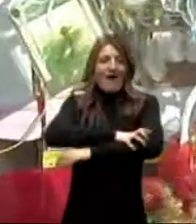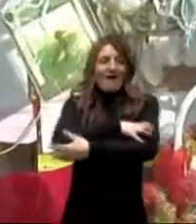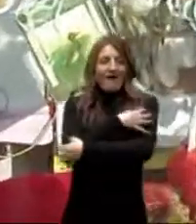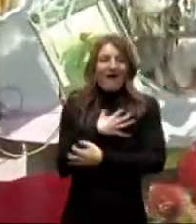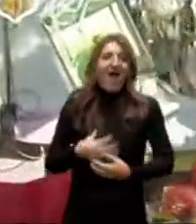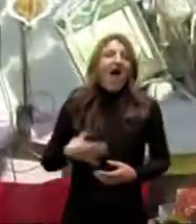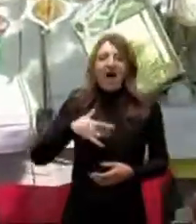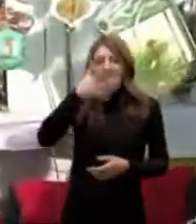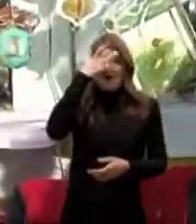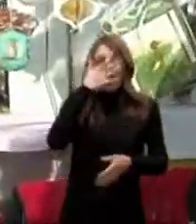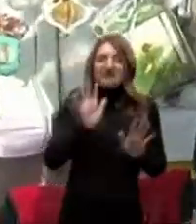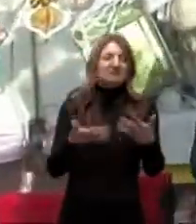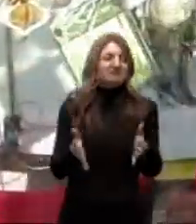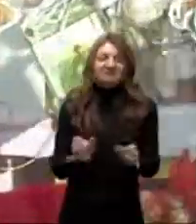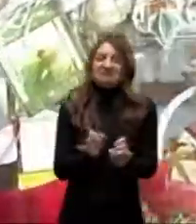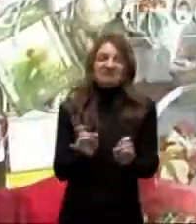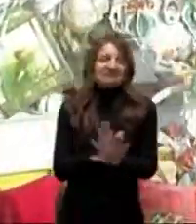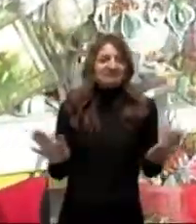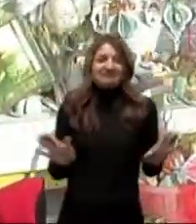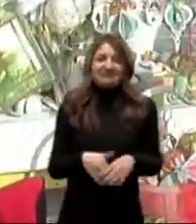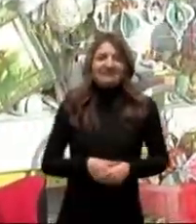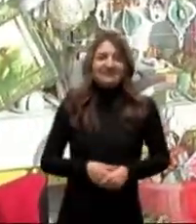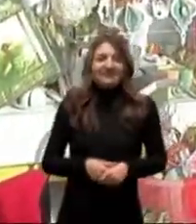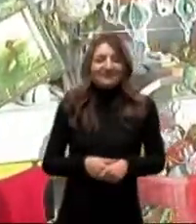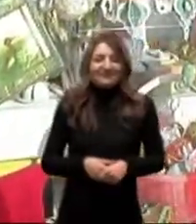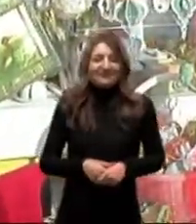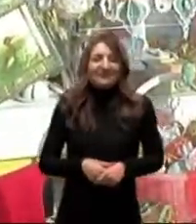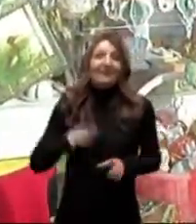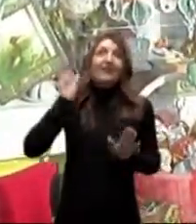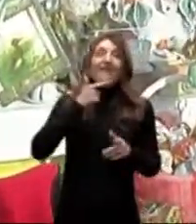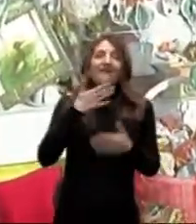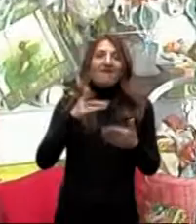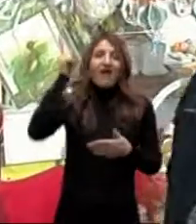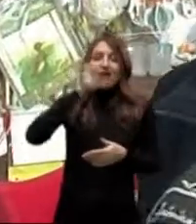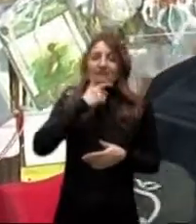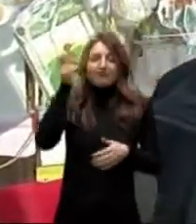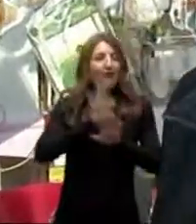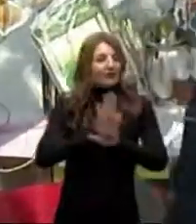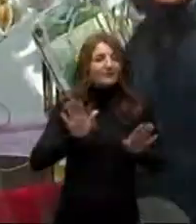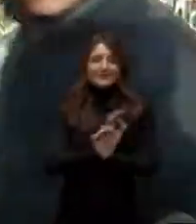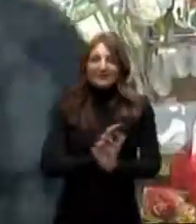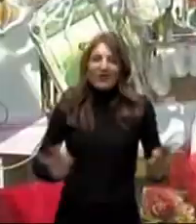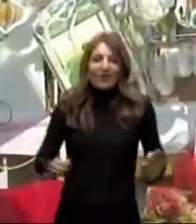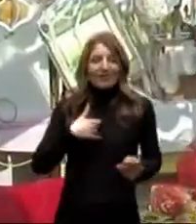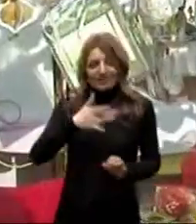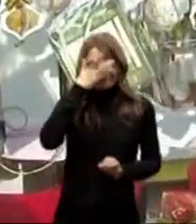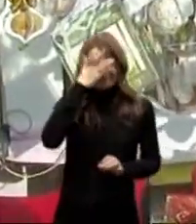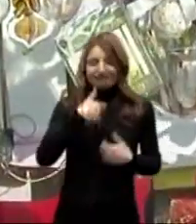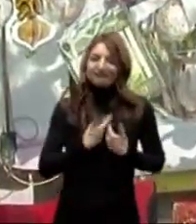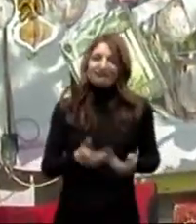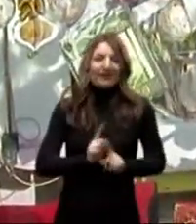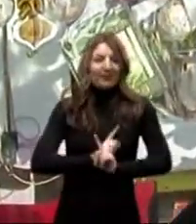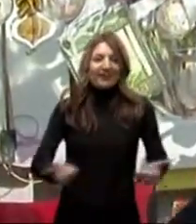glavobolje su vam strane? Ne, nemam. Bogu hvala, ne. To sa glavoboljom